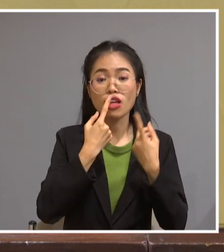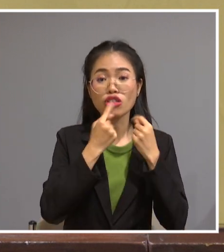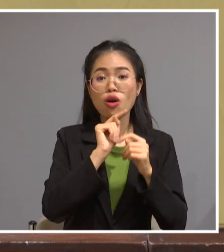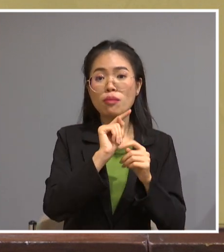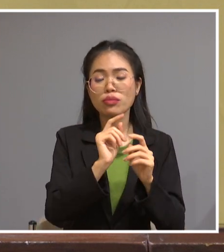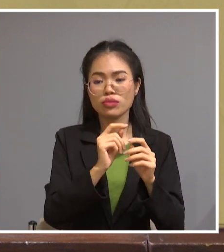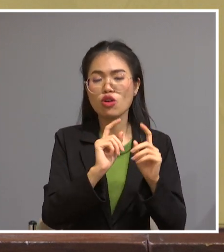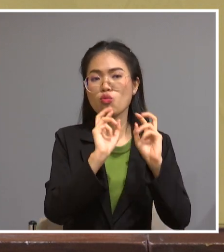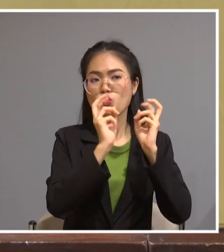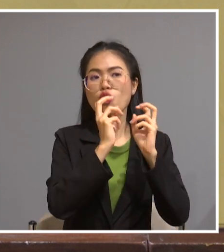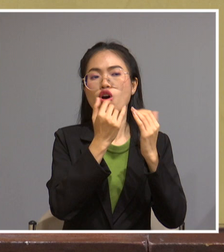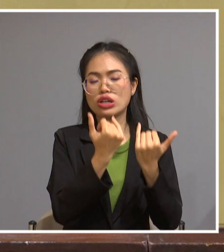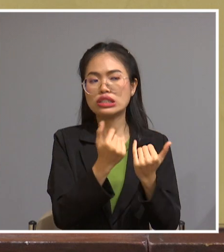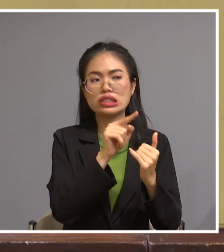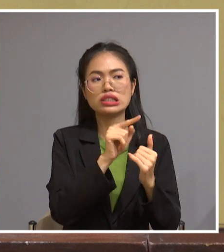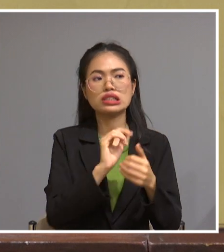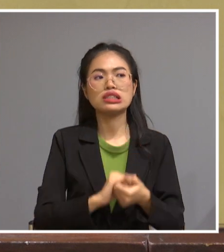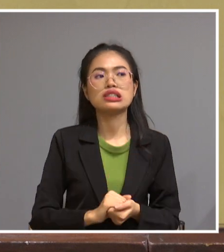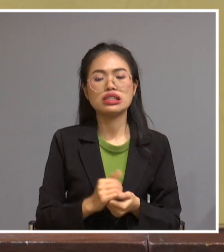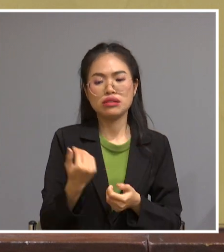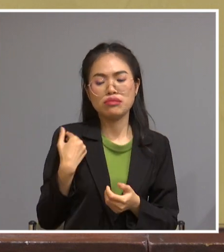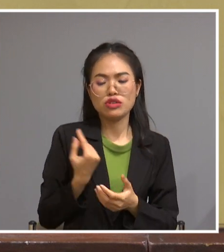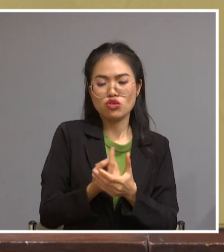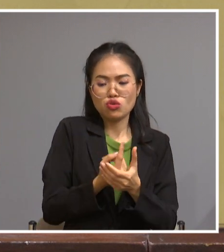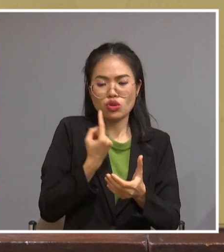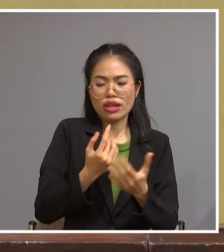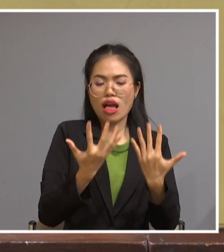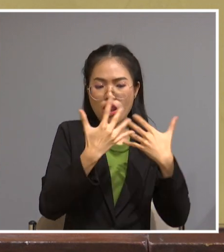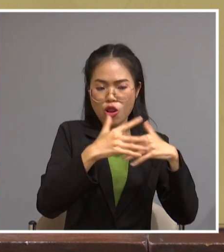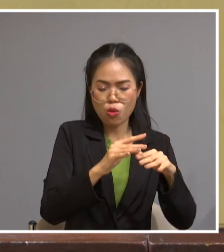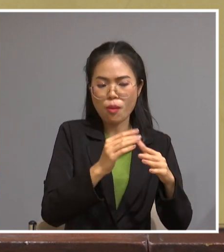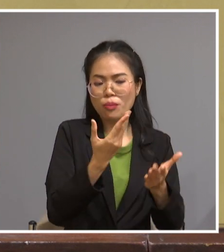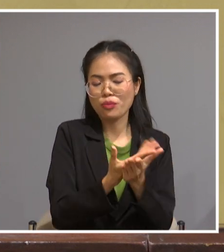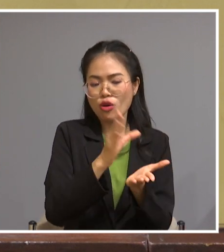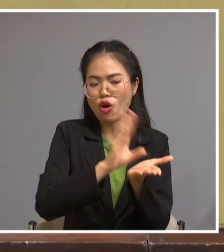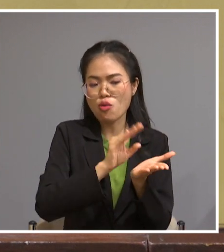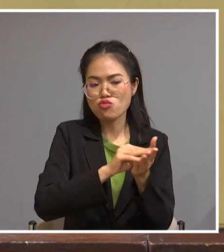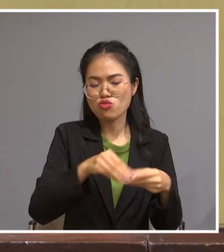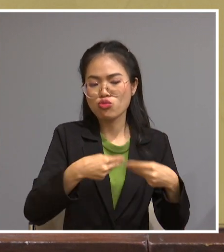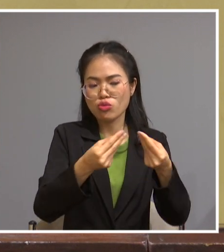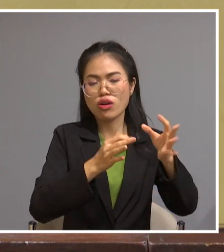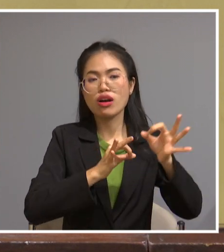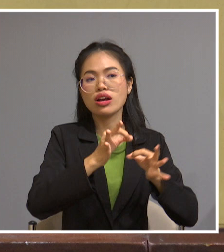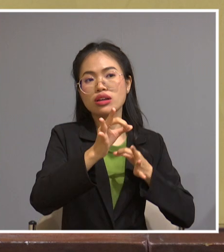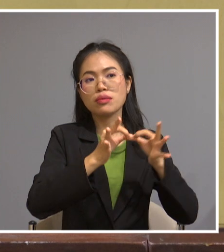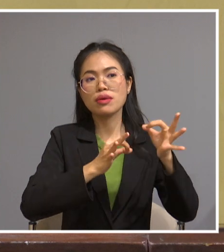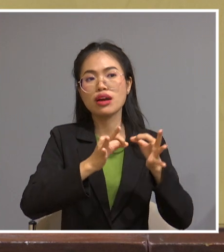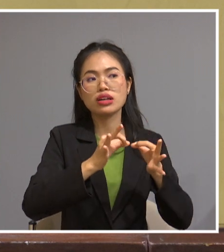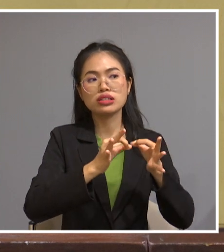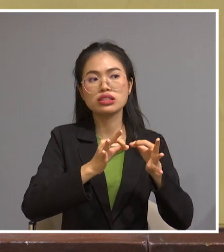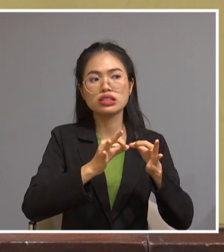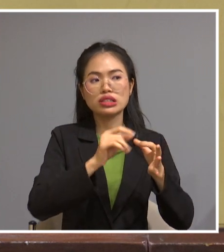าะผมได้นุยญตให้ผแนจากหนวยงานที่เกี่ยวข้องเข้ารวมสนรบสนข้อมูลในการตอบกระดถามเจ็เฉพาะคื